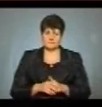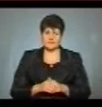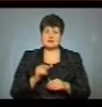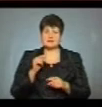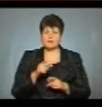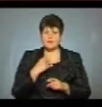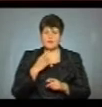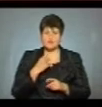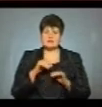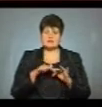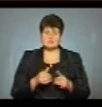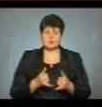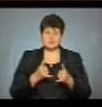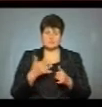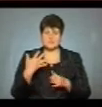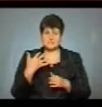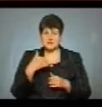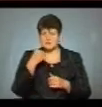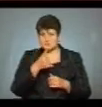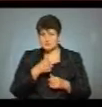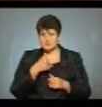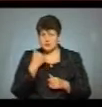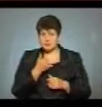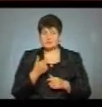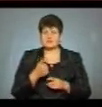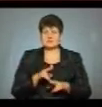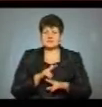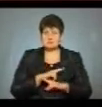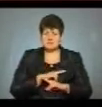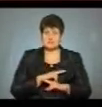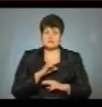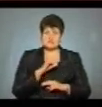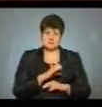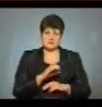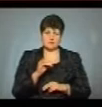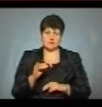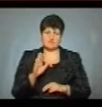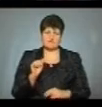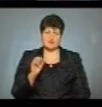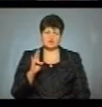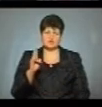його словами, захід приурочений 50-м роковинам з дня смерті Степана Юліана Ванчицького.